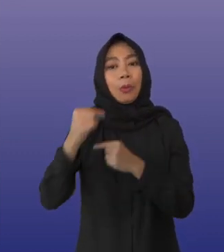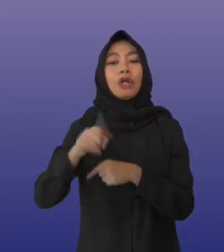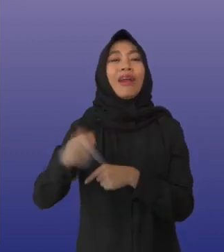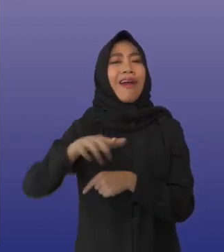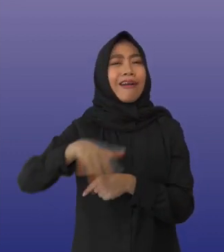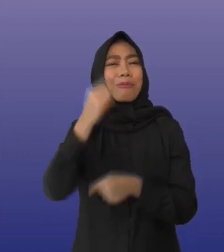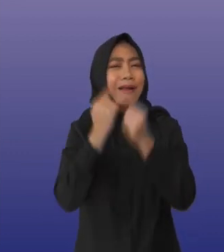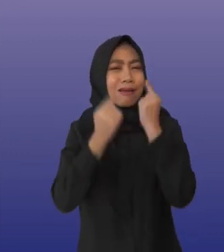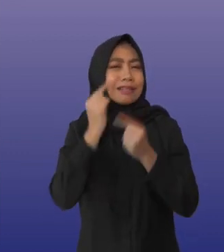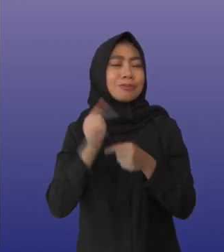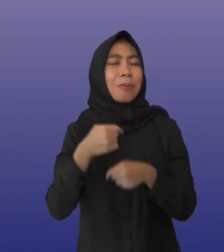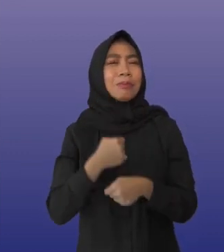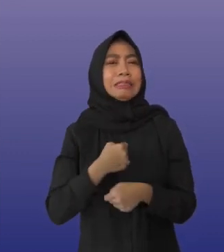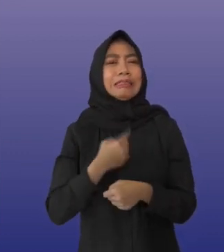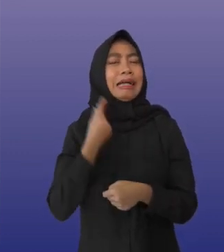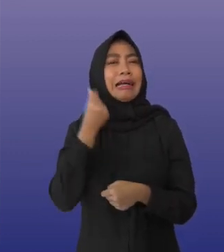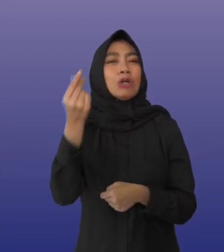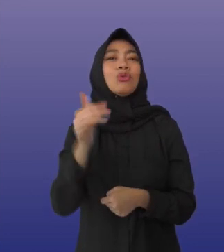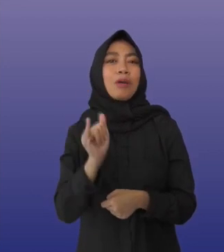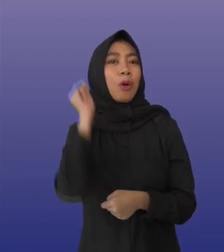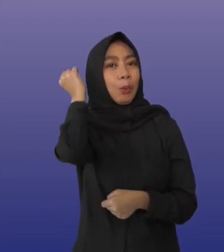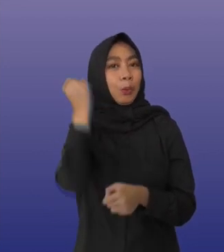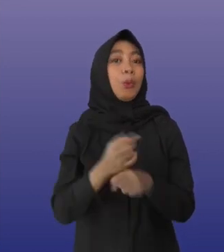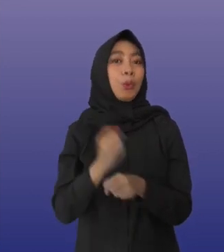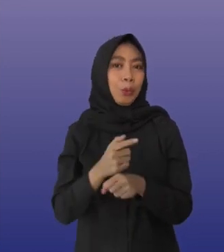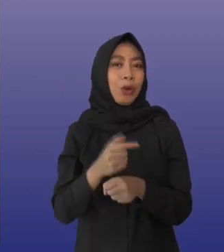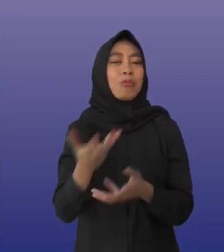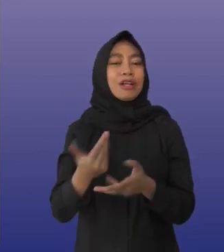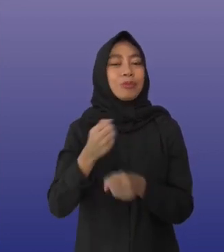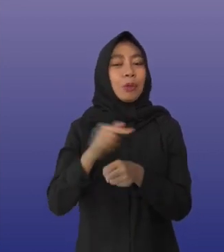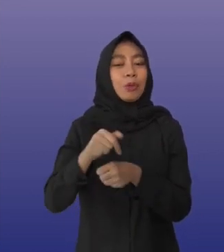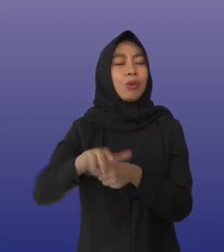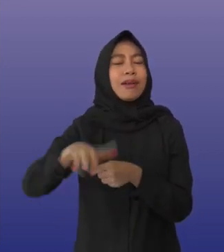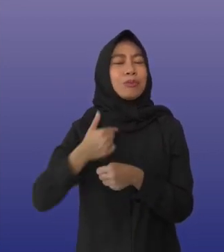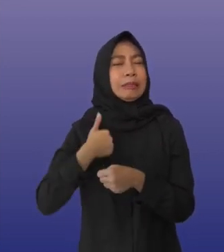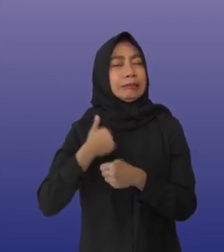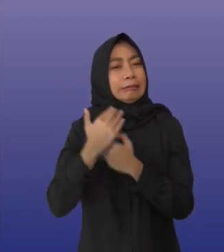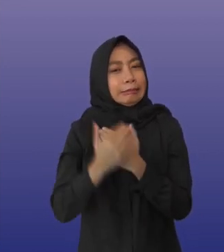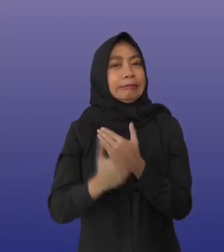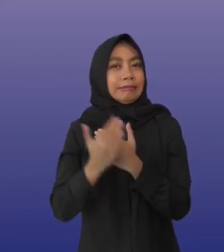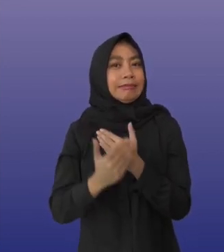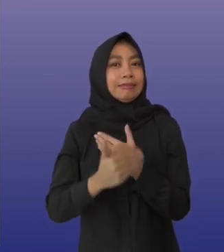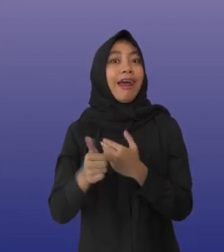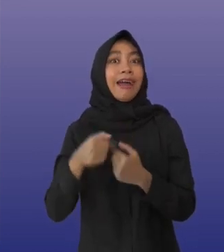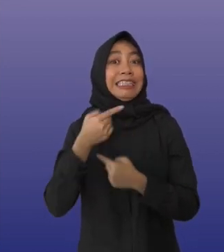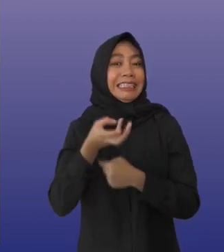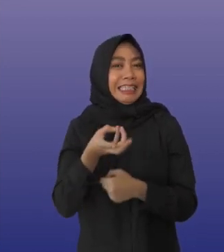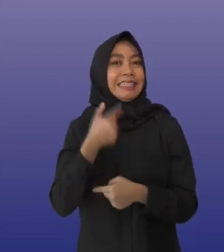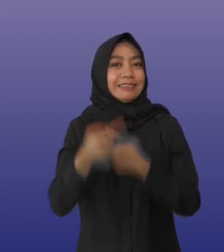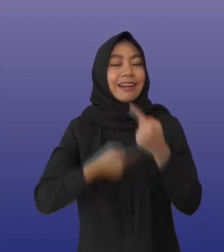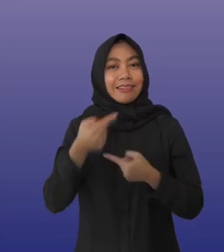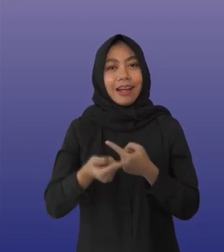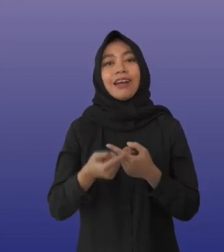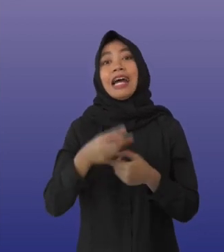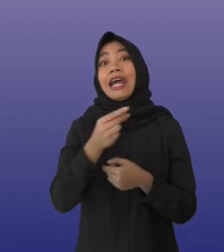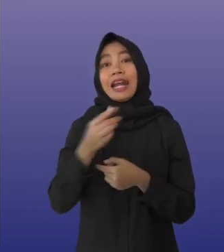ibu gurunya. Mungkin itu adalah ibu guru yang betul-betul dicintainya. Jadi ini adalah sebuah gambaran bahwa